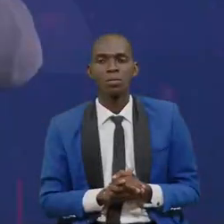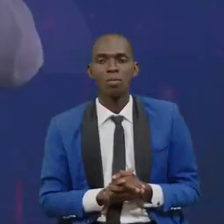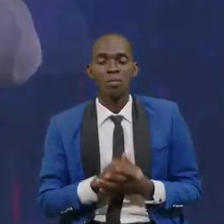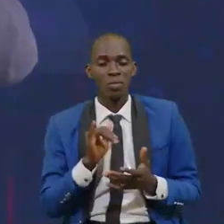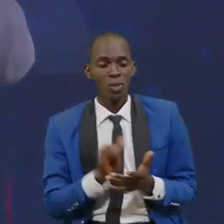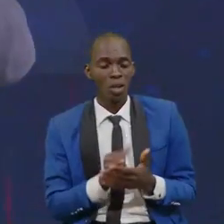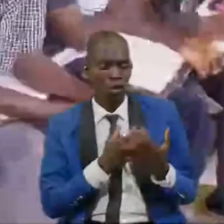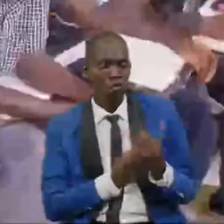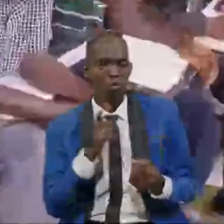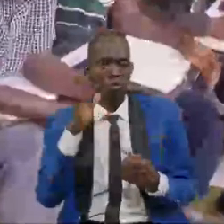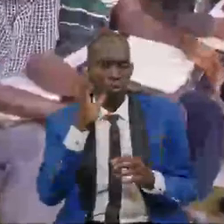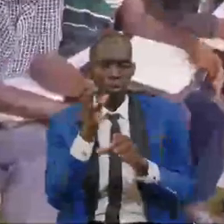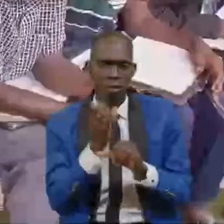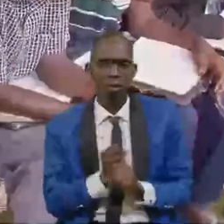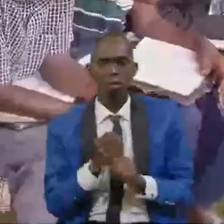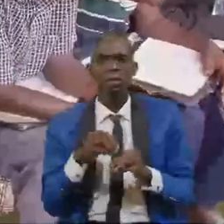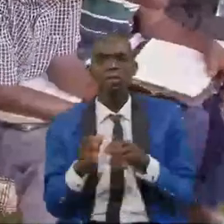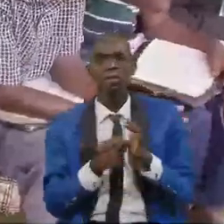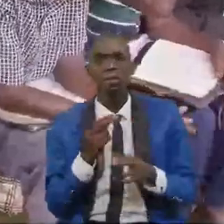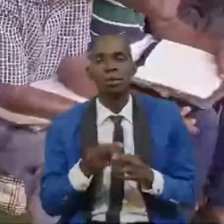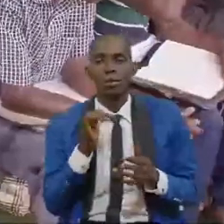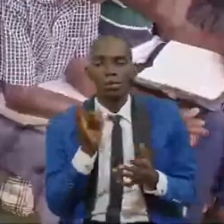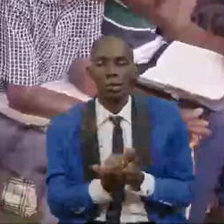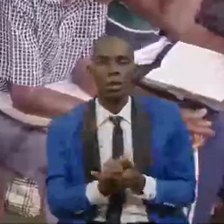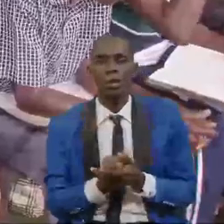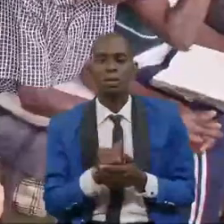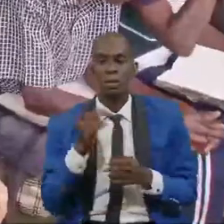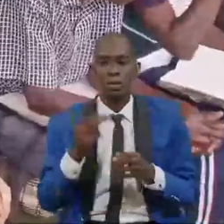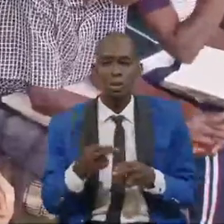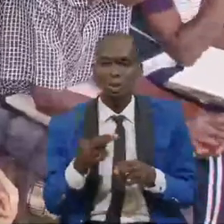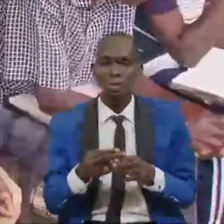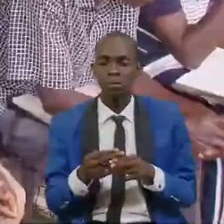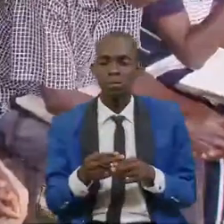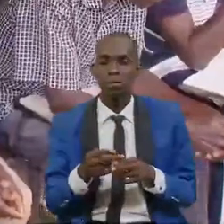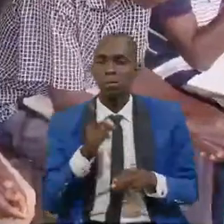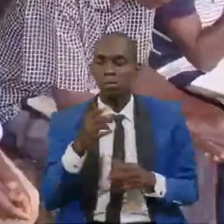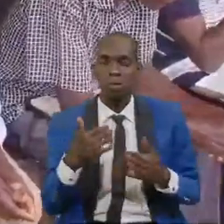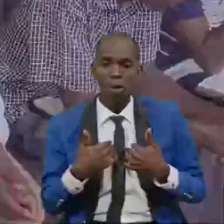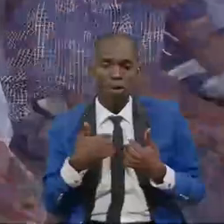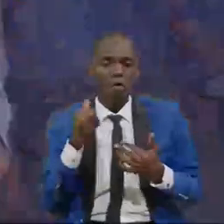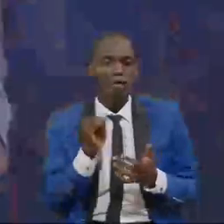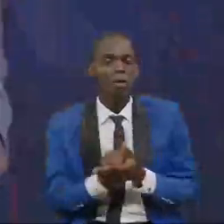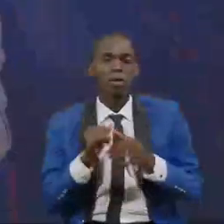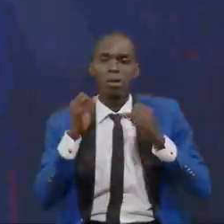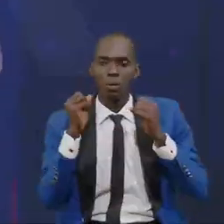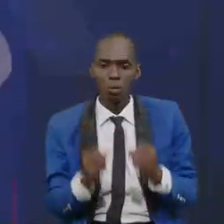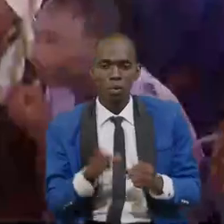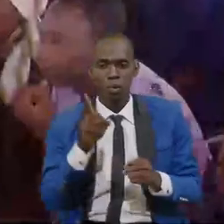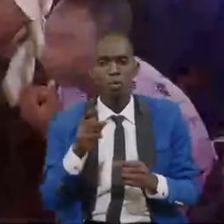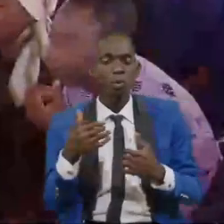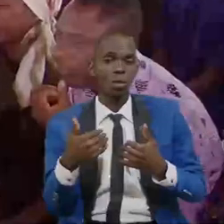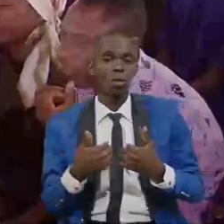Cette assurance que tu as, ce nom que tu as, cette puissance que tu as,